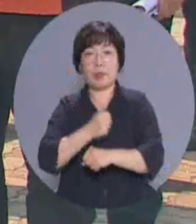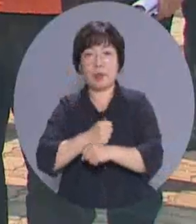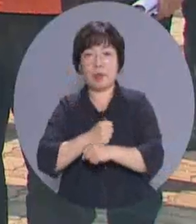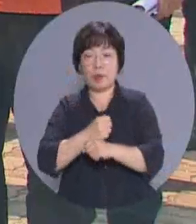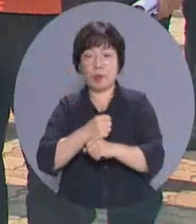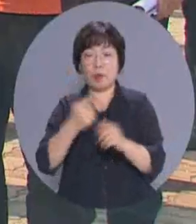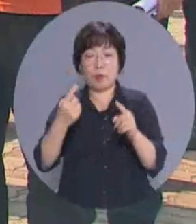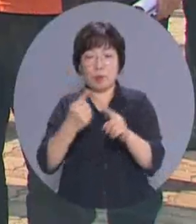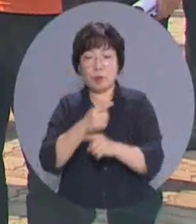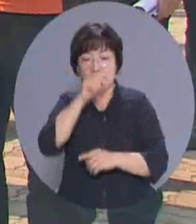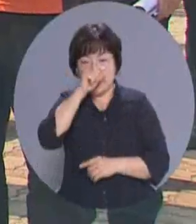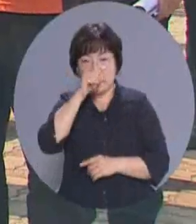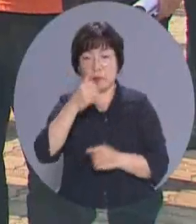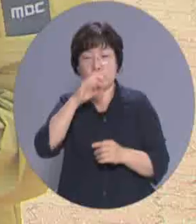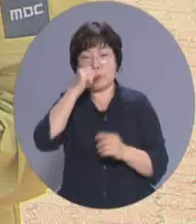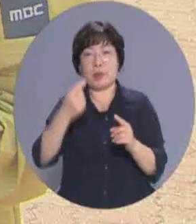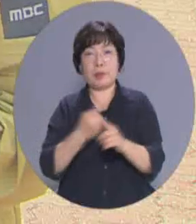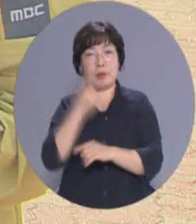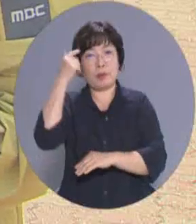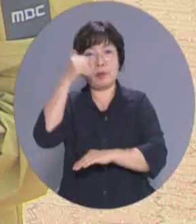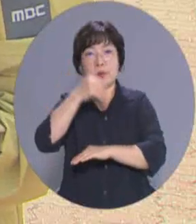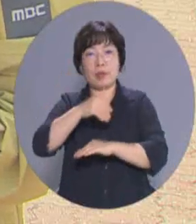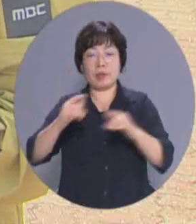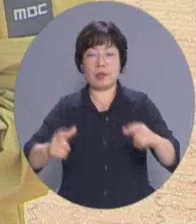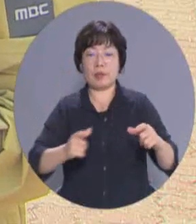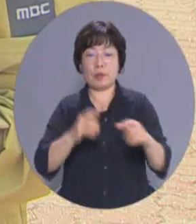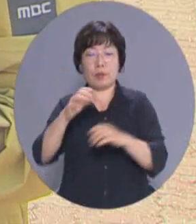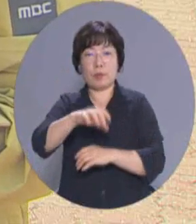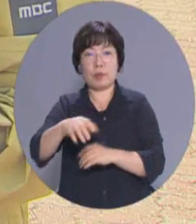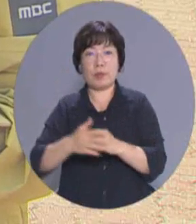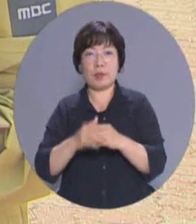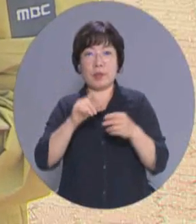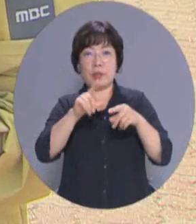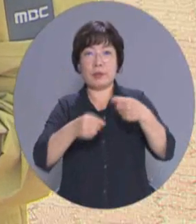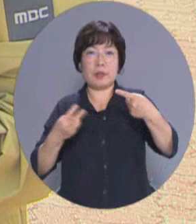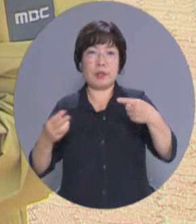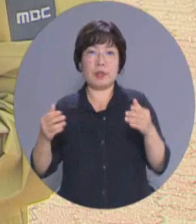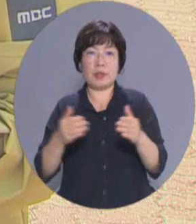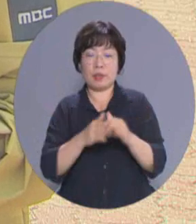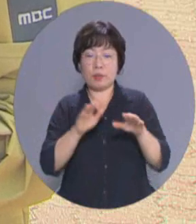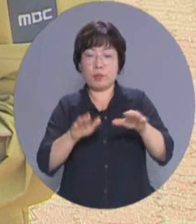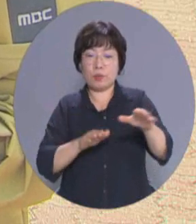개선해 나가기로 했습니다. 전남 지역 각 시군은 다음 달 3일까지